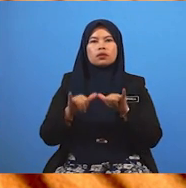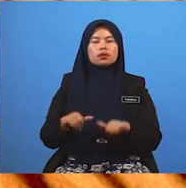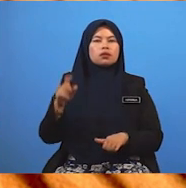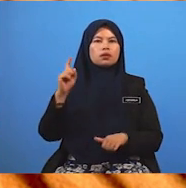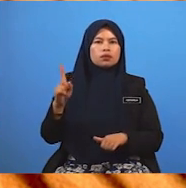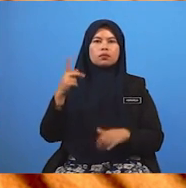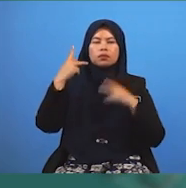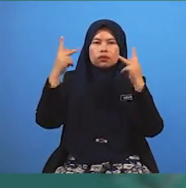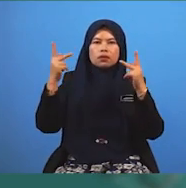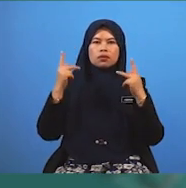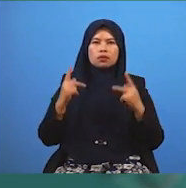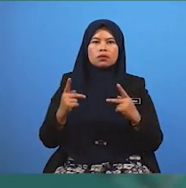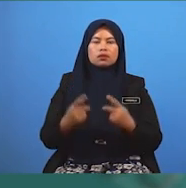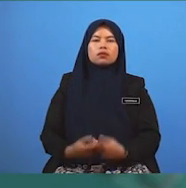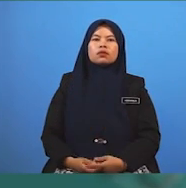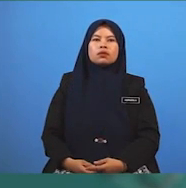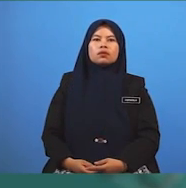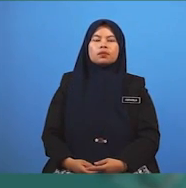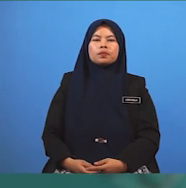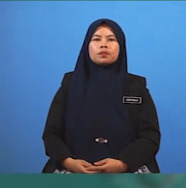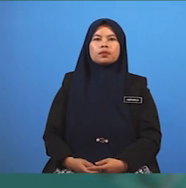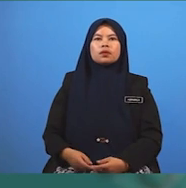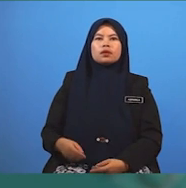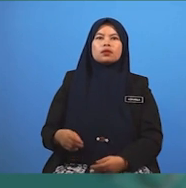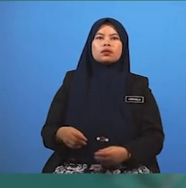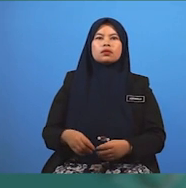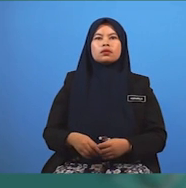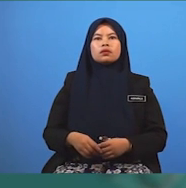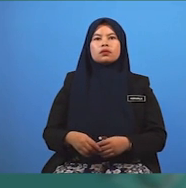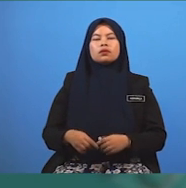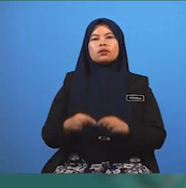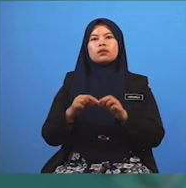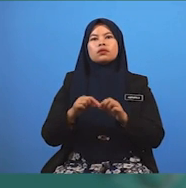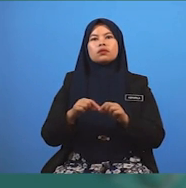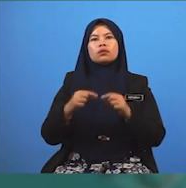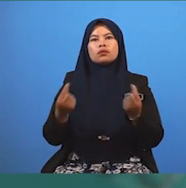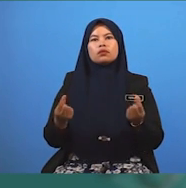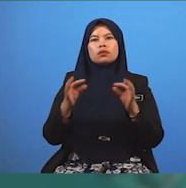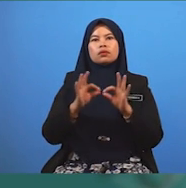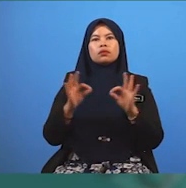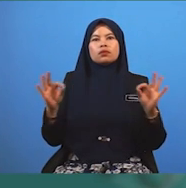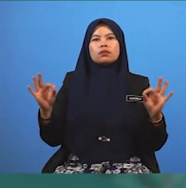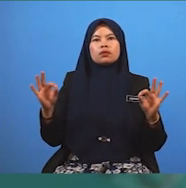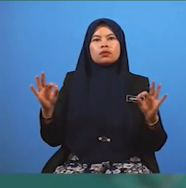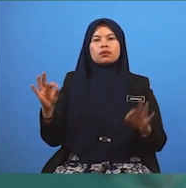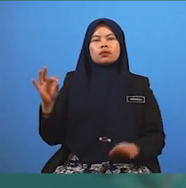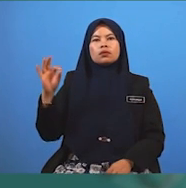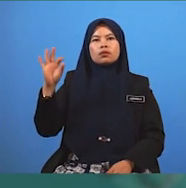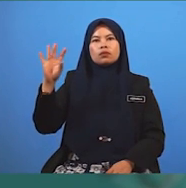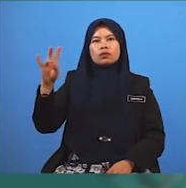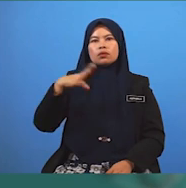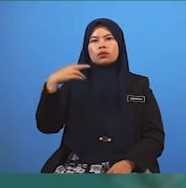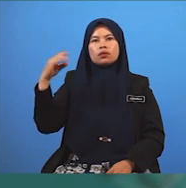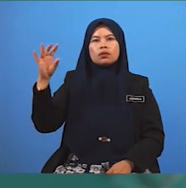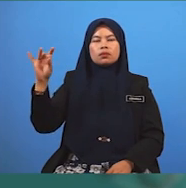surah Al-Zalzalah ayat 7 hingga 8. A'udzubillahi minasyaitonirrajim. Wa may ya'mal